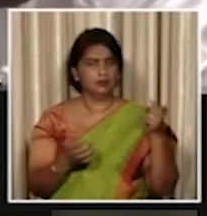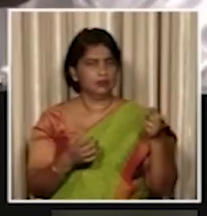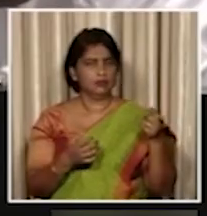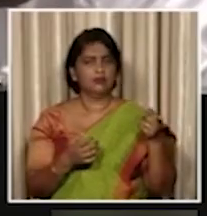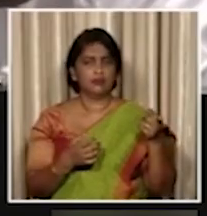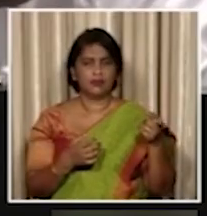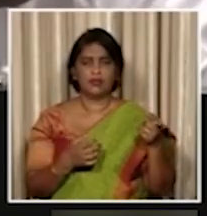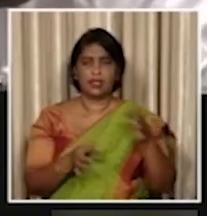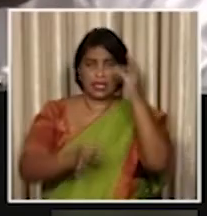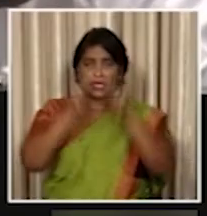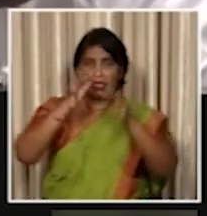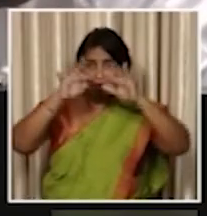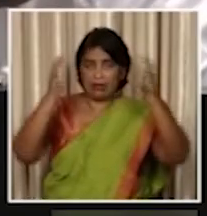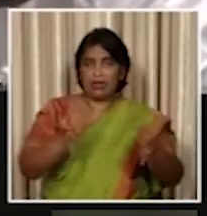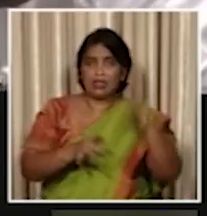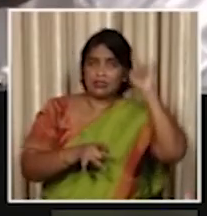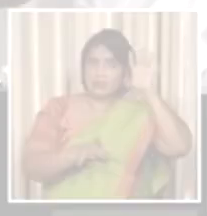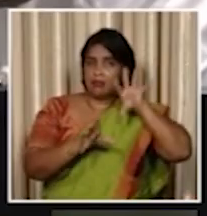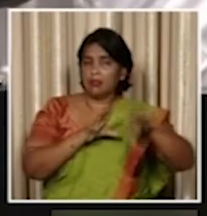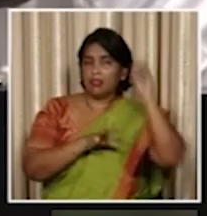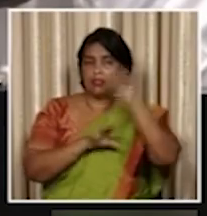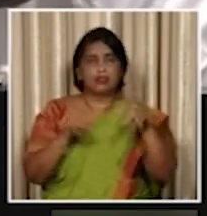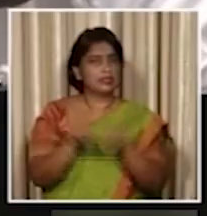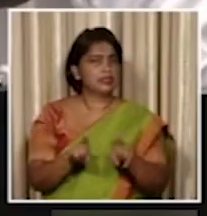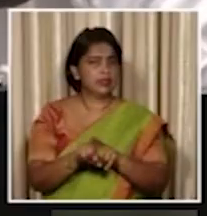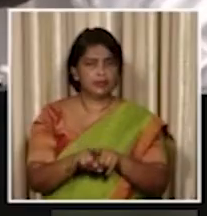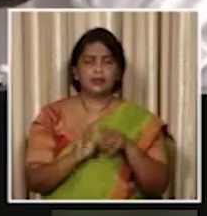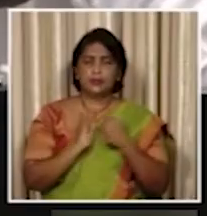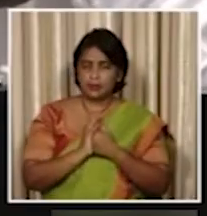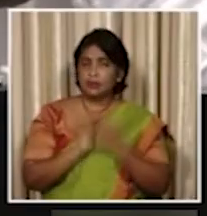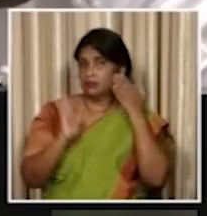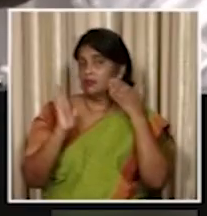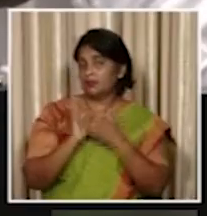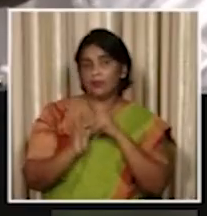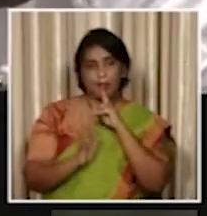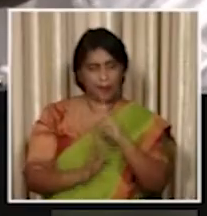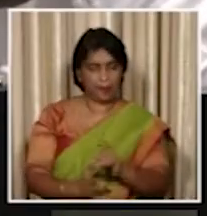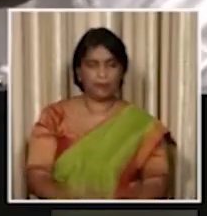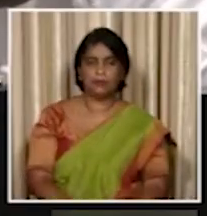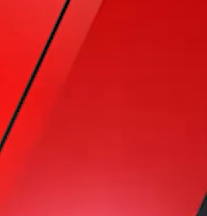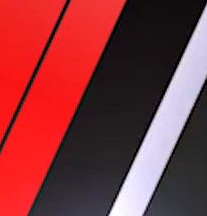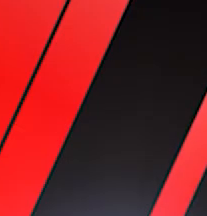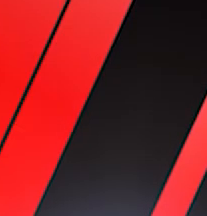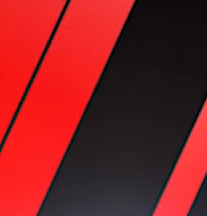කී දෝපු කිරි කලයකට ගොබ දැම්මා වගේ තත්ත්වයක් නිර්මාණය වෙලා තියෙනවා. මේ සම්බන්ධයෙන් ගරු ගෞරවනීය අවධානය යොමු කරන ලෙස ඉල්ලා සිටිනවා.